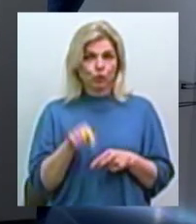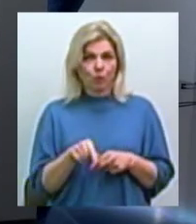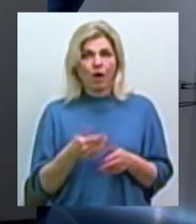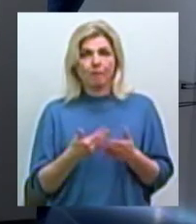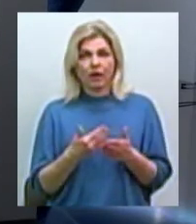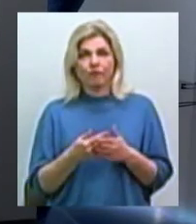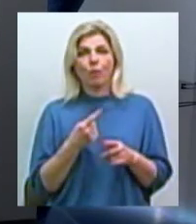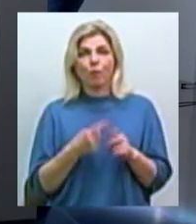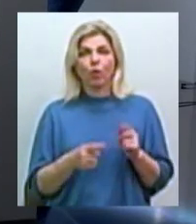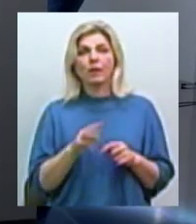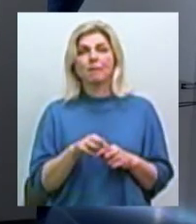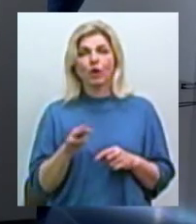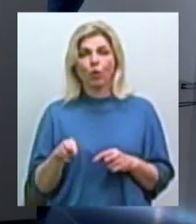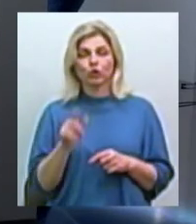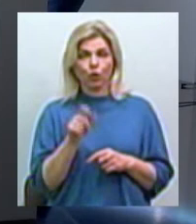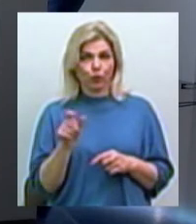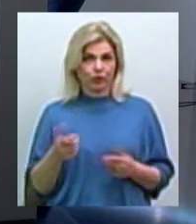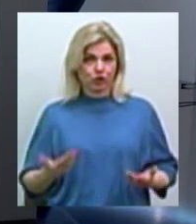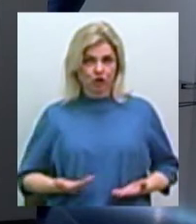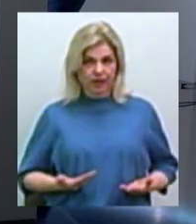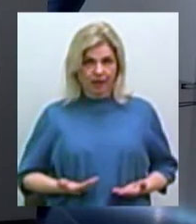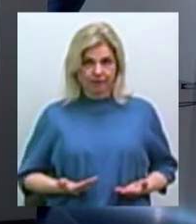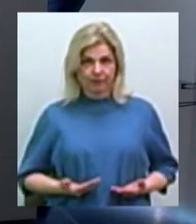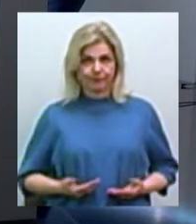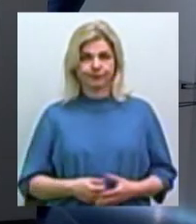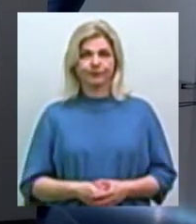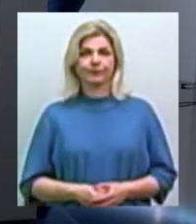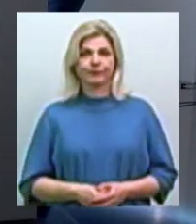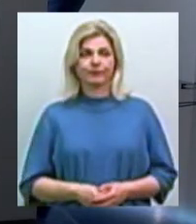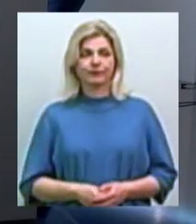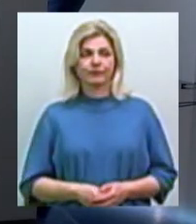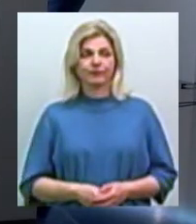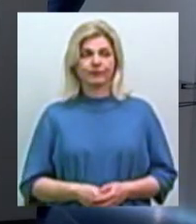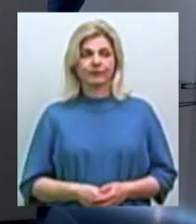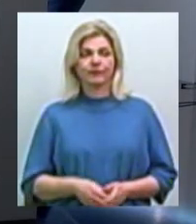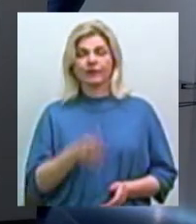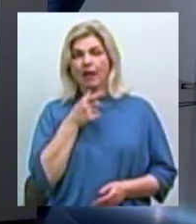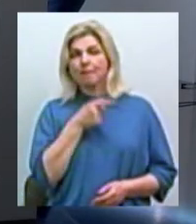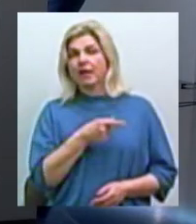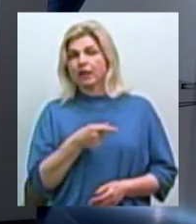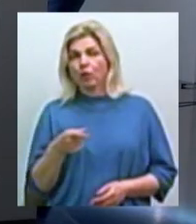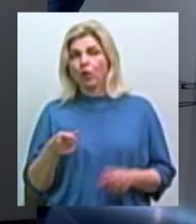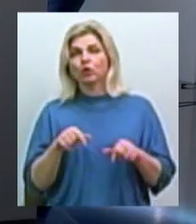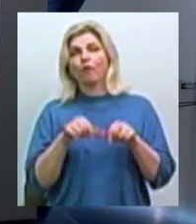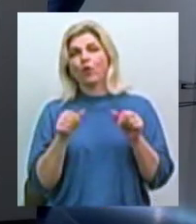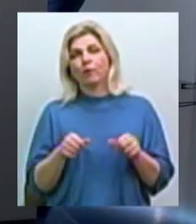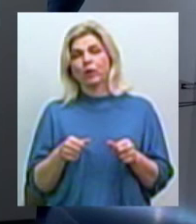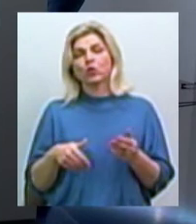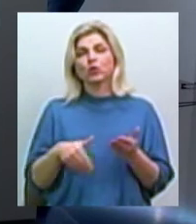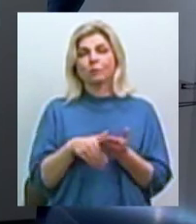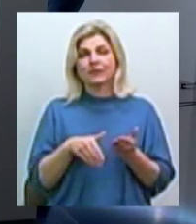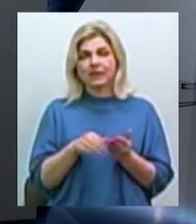близько півмільйона жителів. І в період оформлення субсидій, в